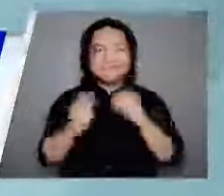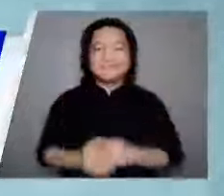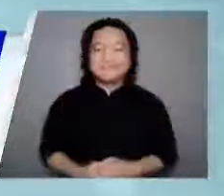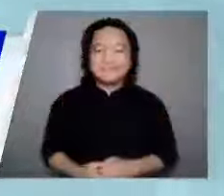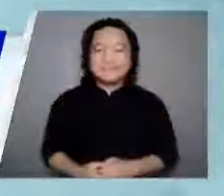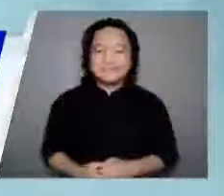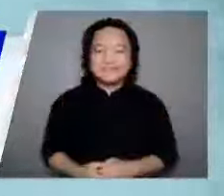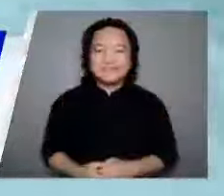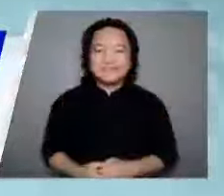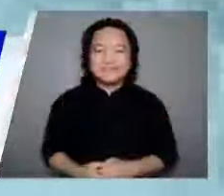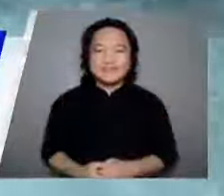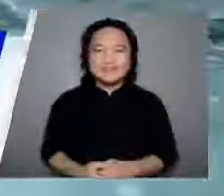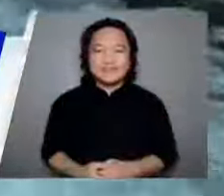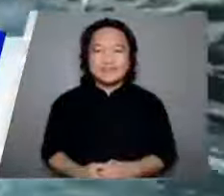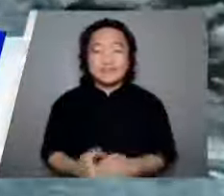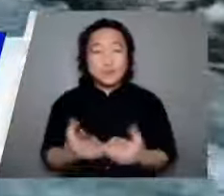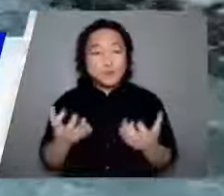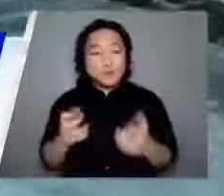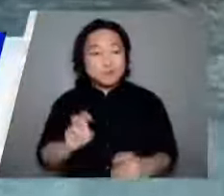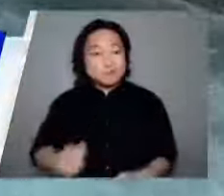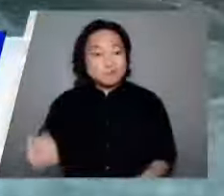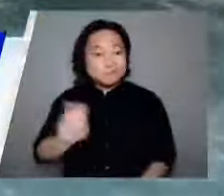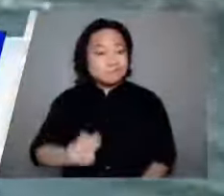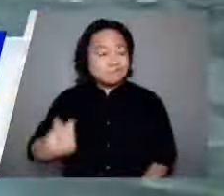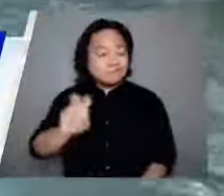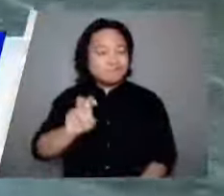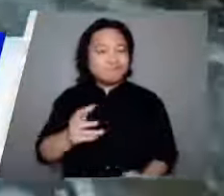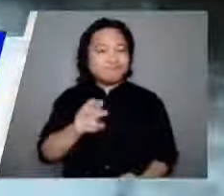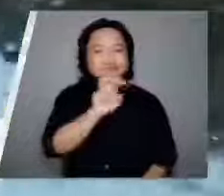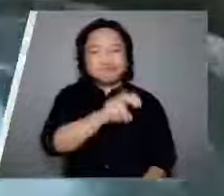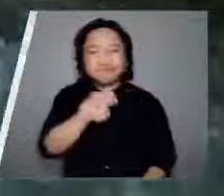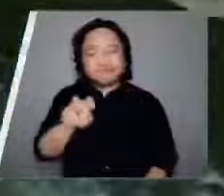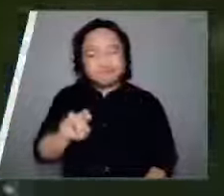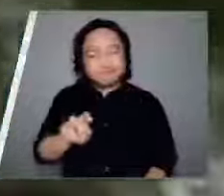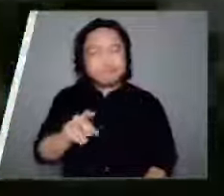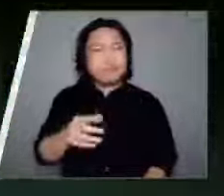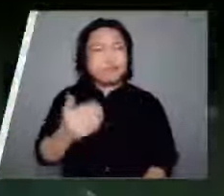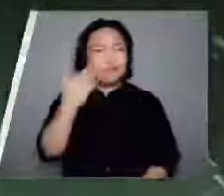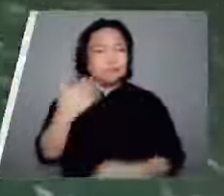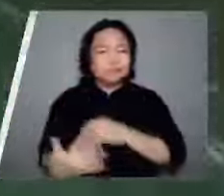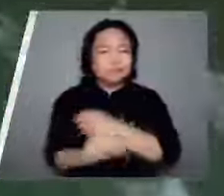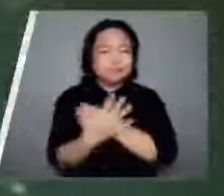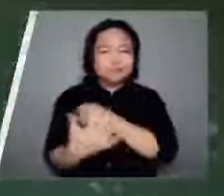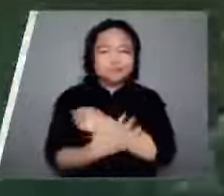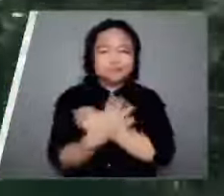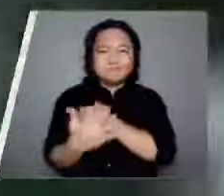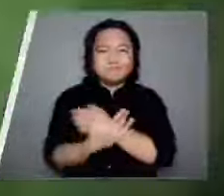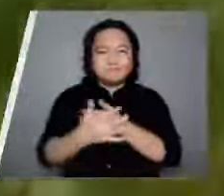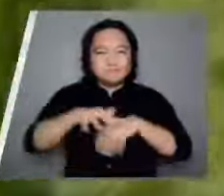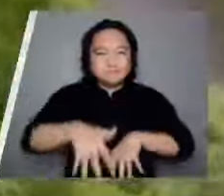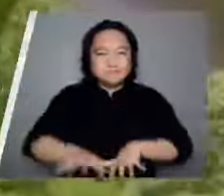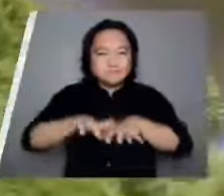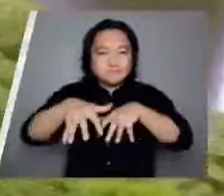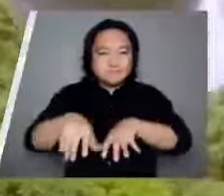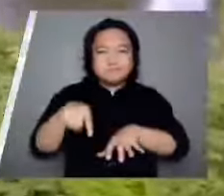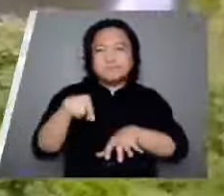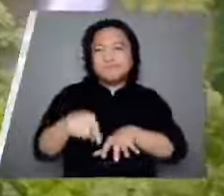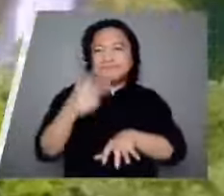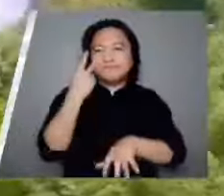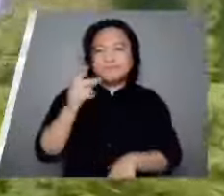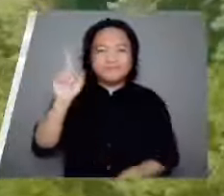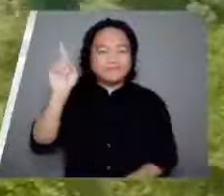kung may pagka-adventurous, bakit hindi magpaago sa tubig sa pamamagitan ng water tubing?